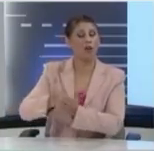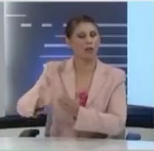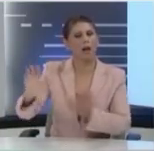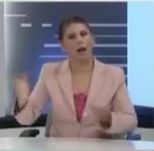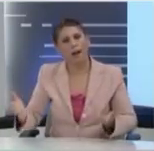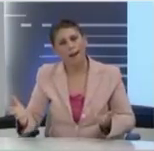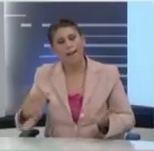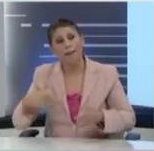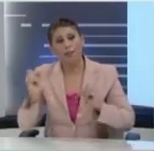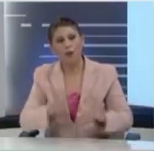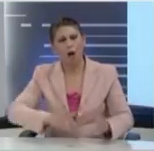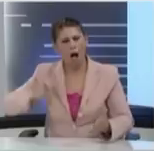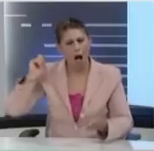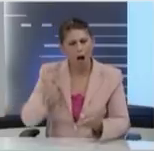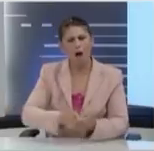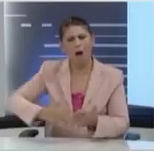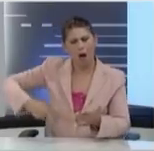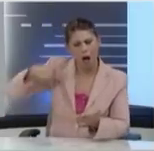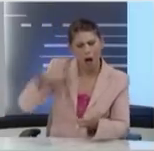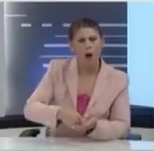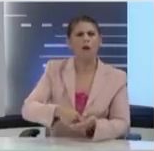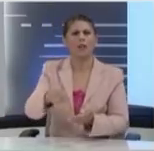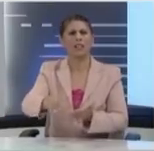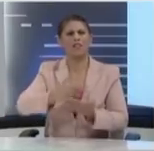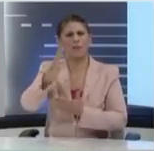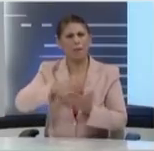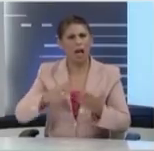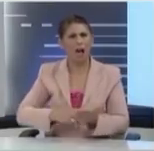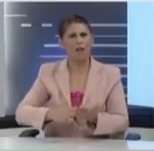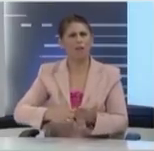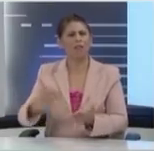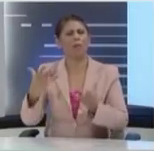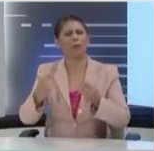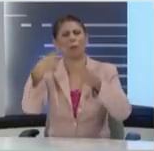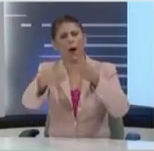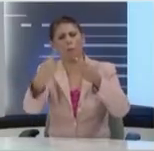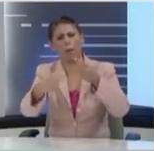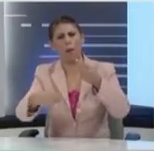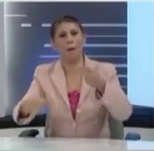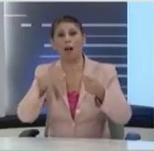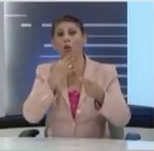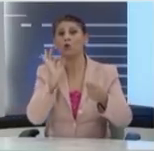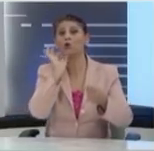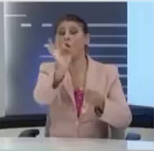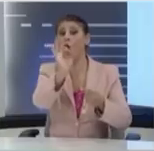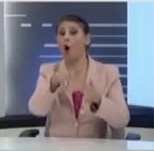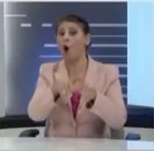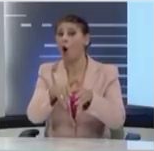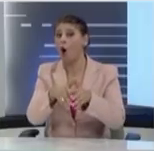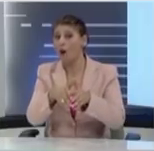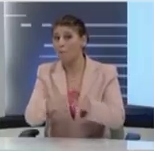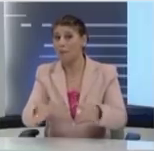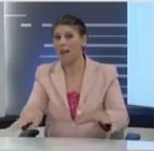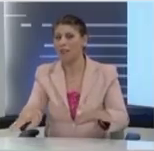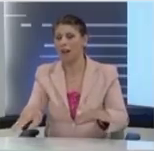όμως έχουν αγοράσει μια ντουζίνα εφημερίδες για να κάνουν προπαγάνδα. Αλλά το να πείσετε ότι ο ήλιος ανατέλει από